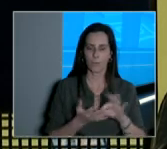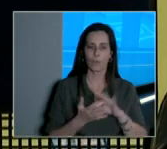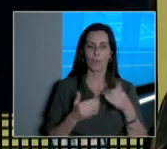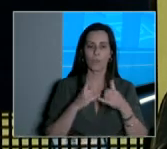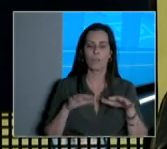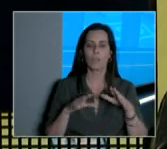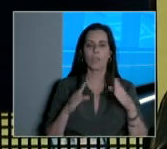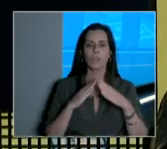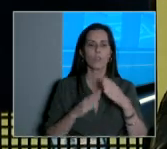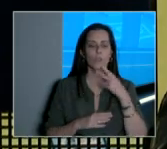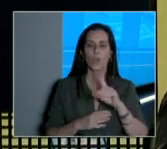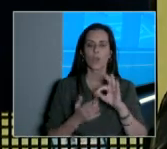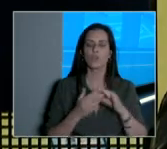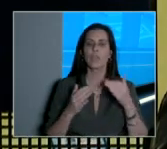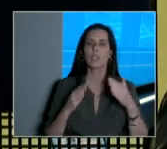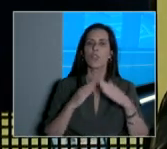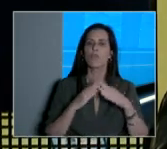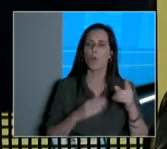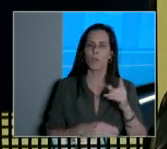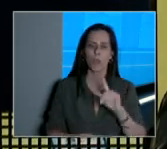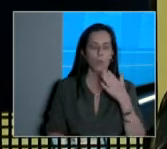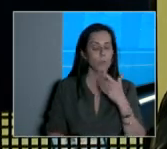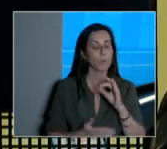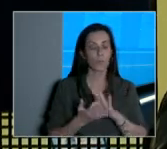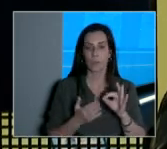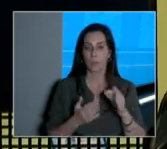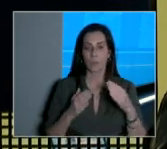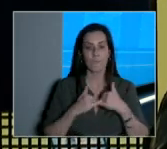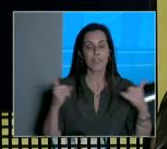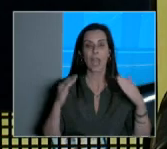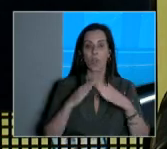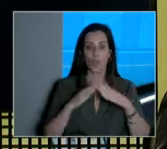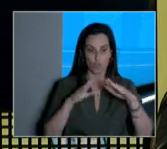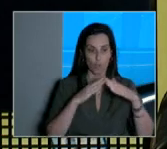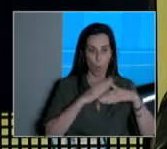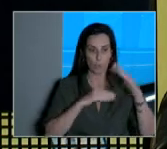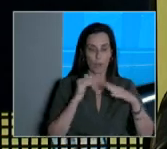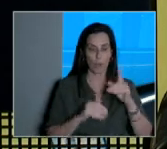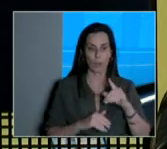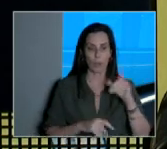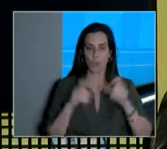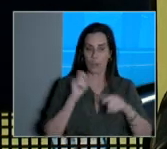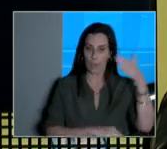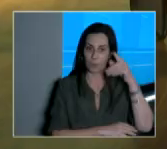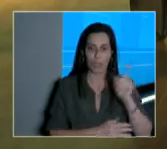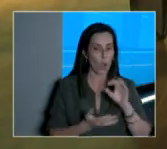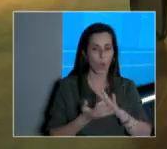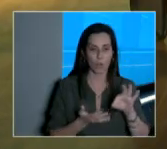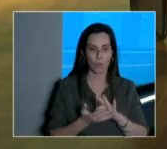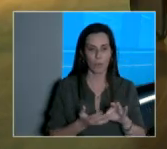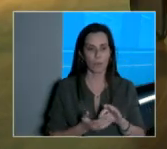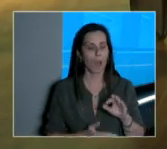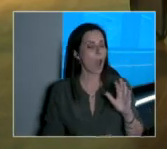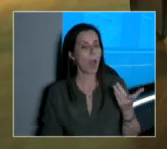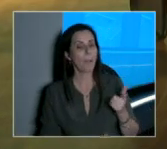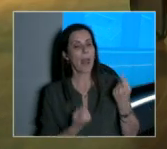שהתפתח התיישבות יהודית, לא כתוב שהתפתח התיישבות שהיא לא יהודית, היא לא כותבת התפתח את ההתיישבות בארץ של אזרחי המדינה, היא לא כתוב. למה זה